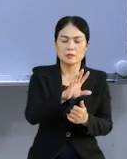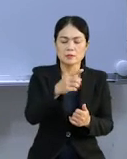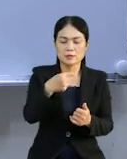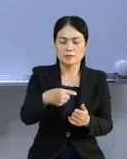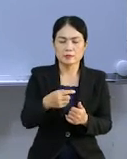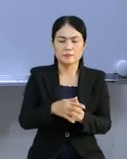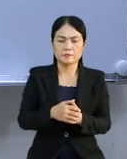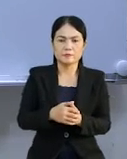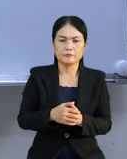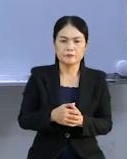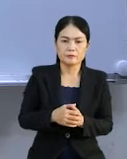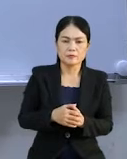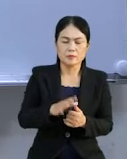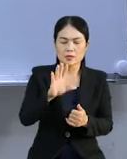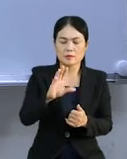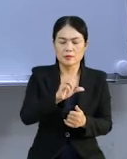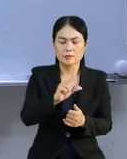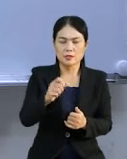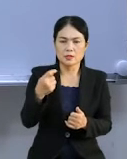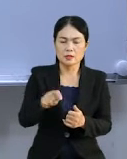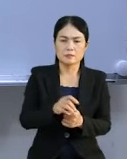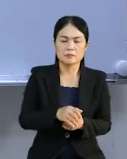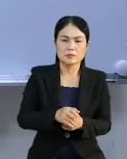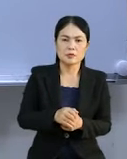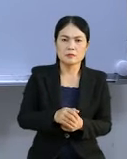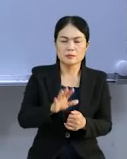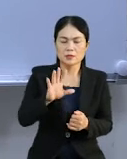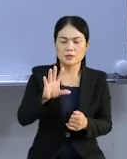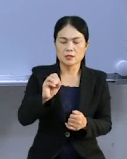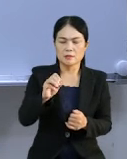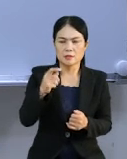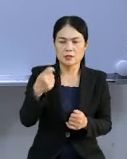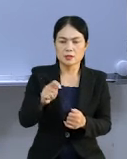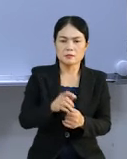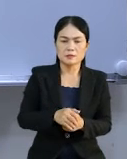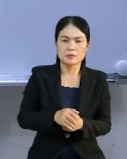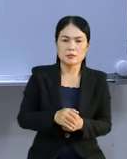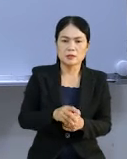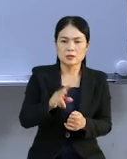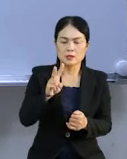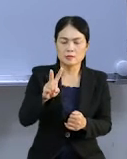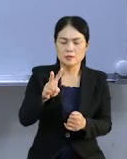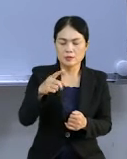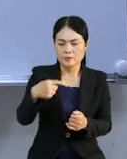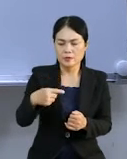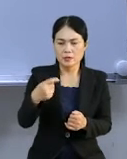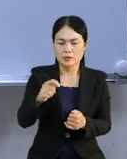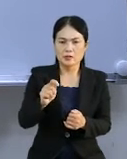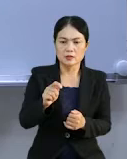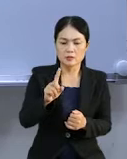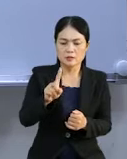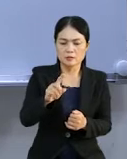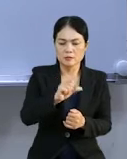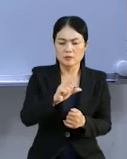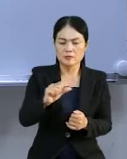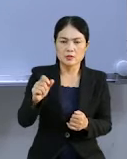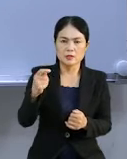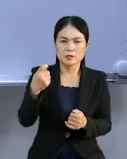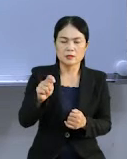rìa Pram ơn rìa Hà sập rìa Pi poan rìa Mùi mơn